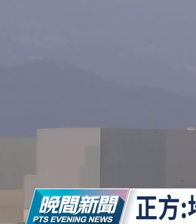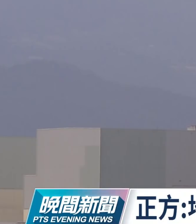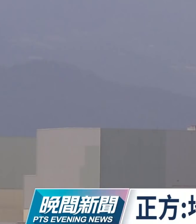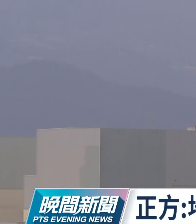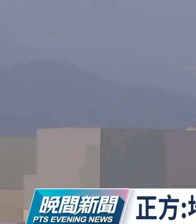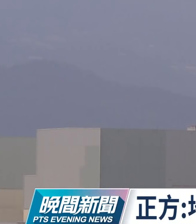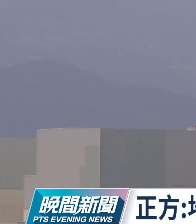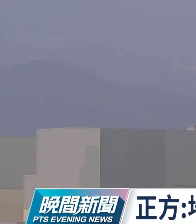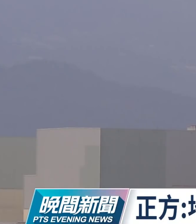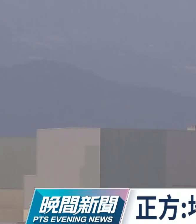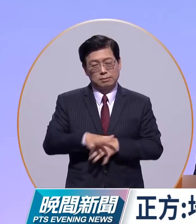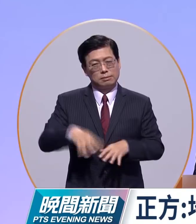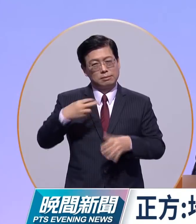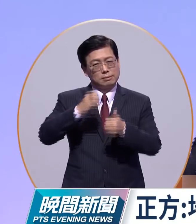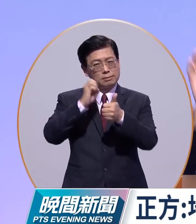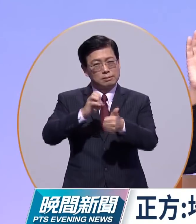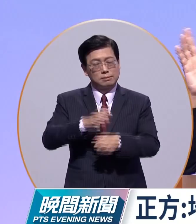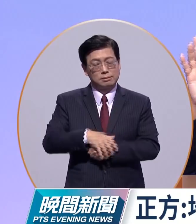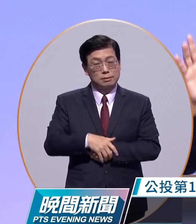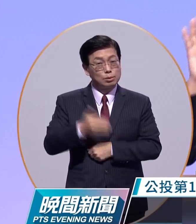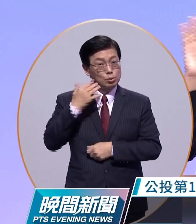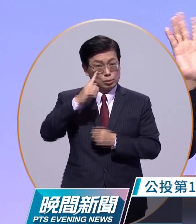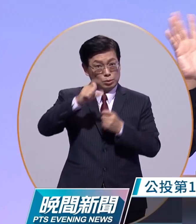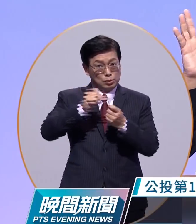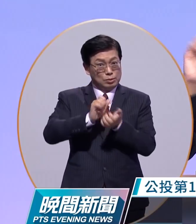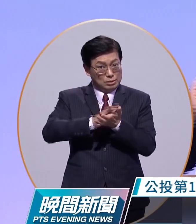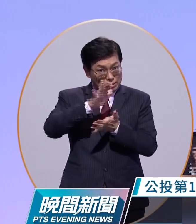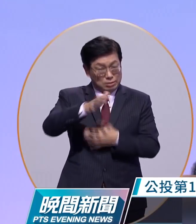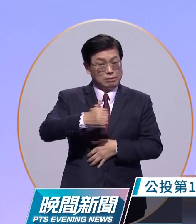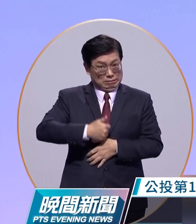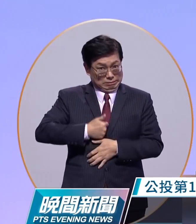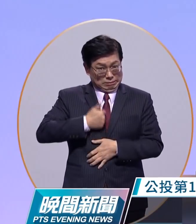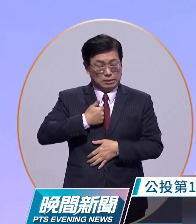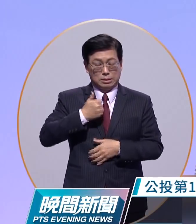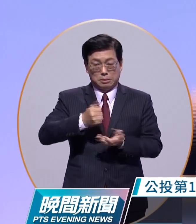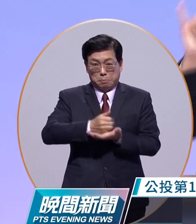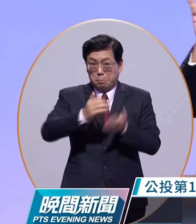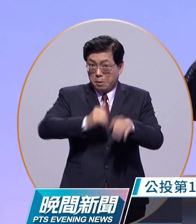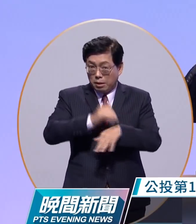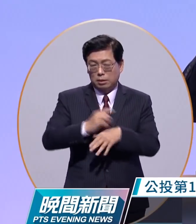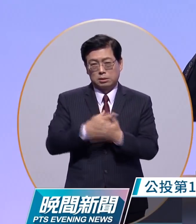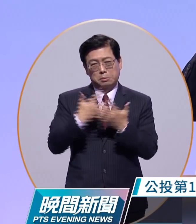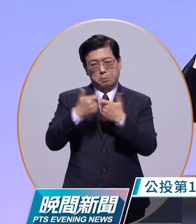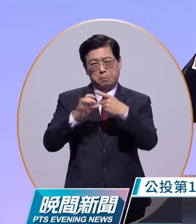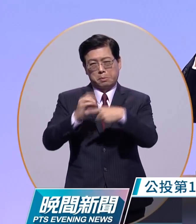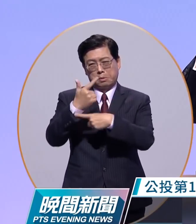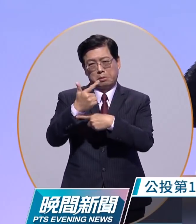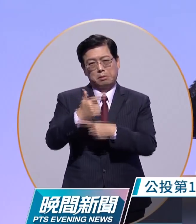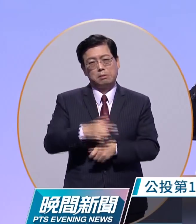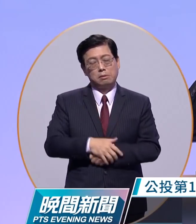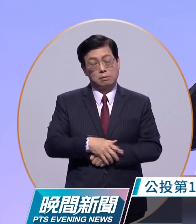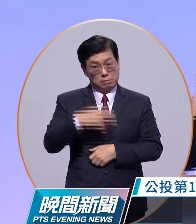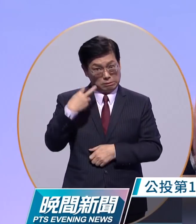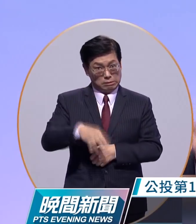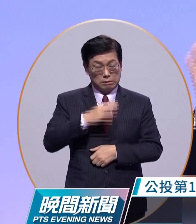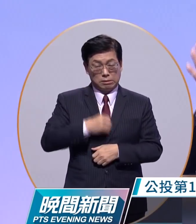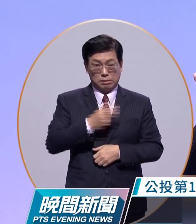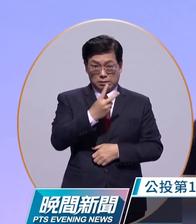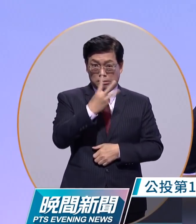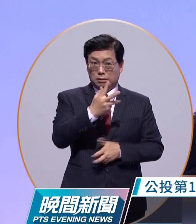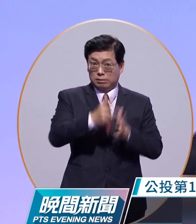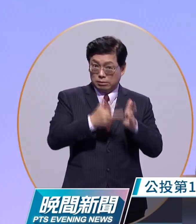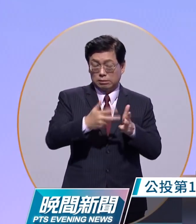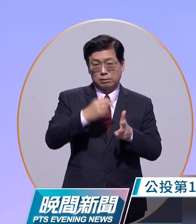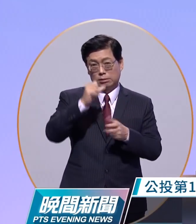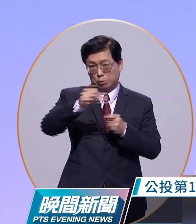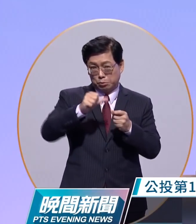了20年无法发电。 就算15年后核四真的盖好了，也只能够满足6%的用电需求，而且核二核三呢，再过